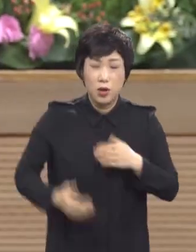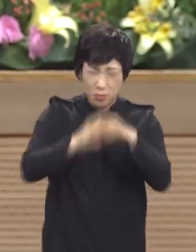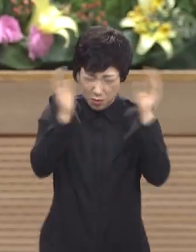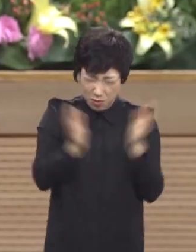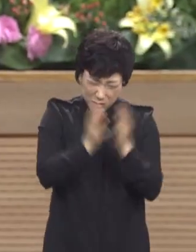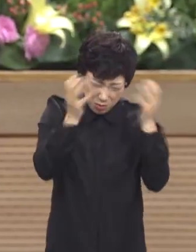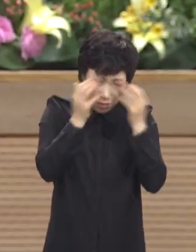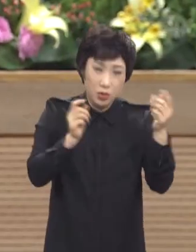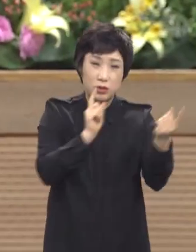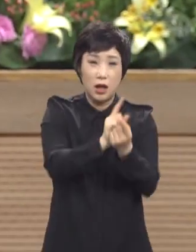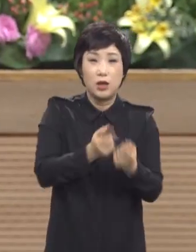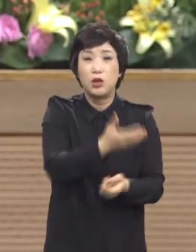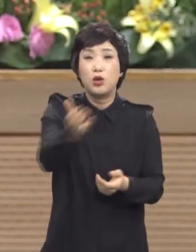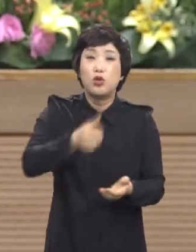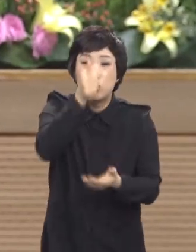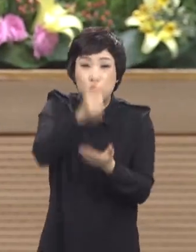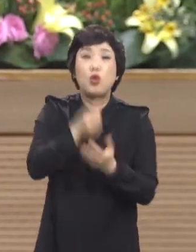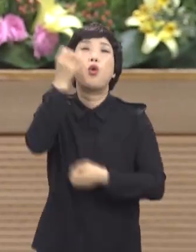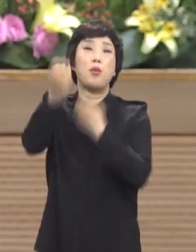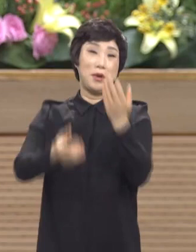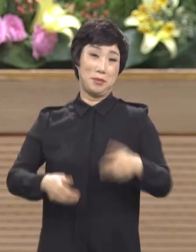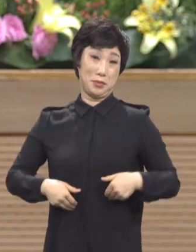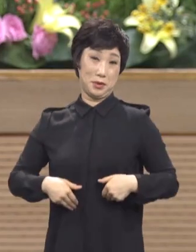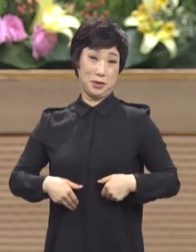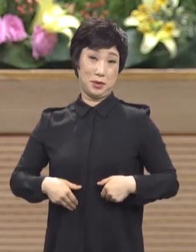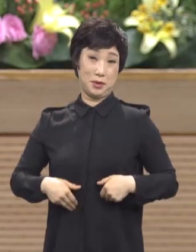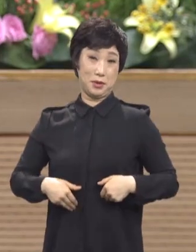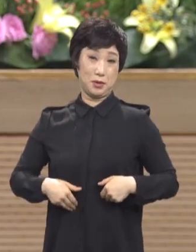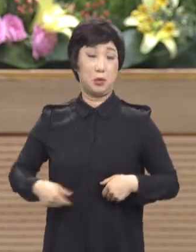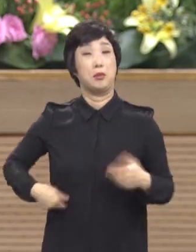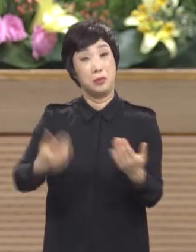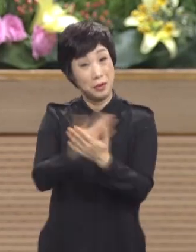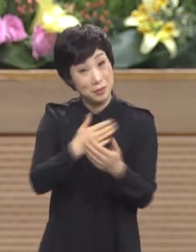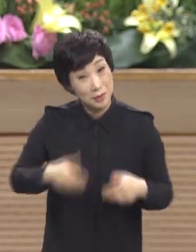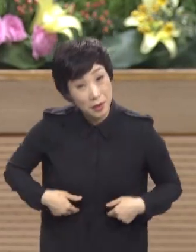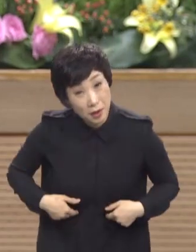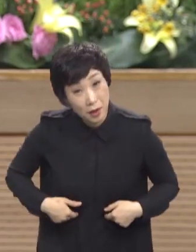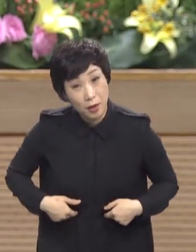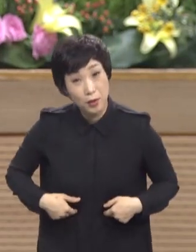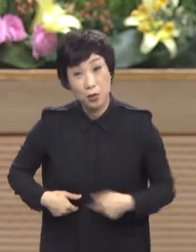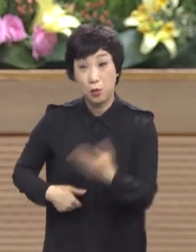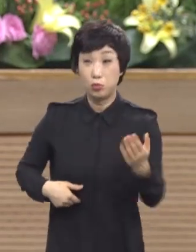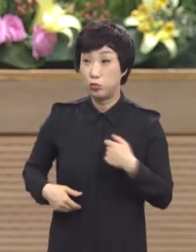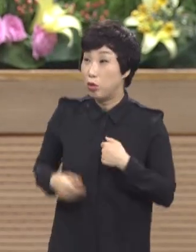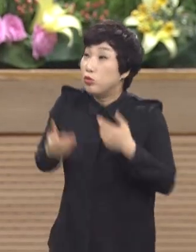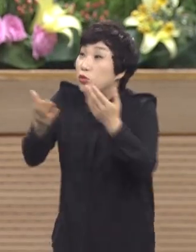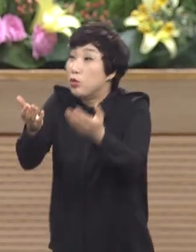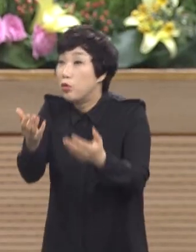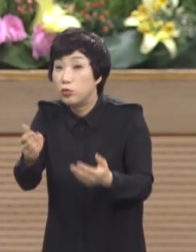죄를 내놔라. 내놔라. 아니 내놓으면 어떻게 하시려고?